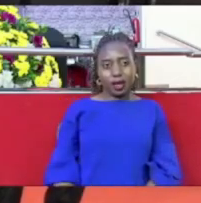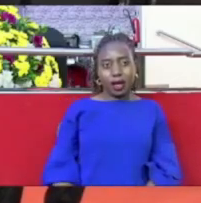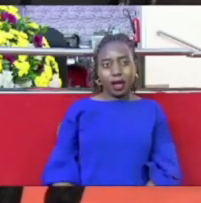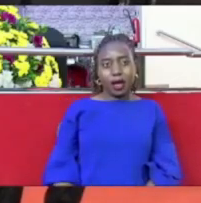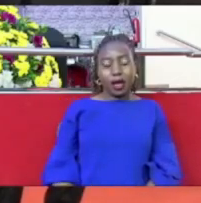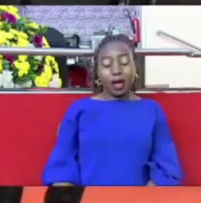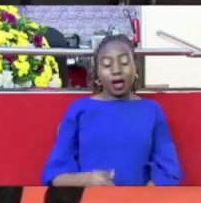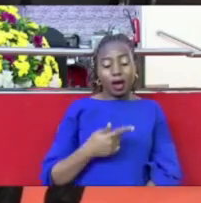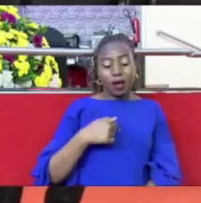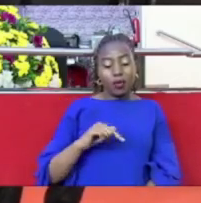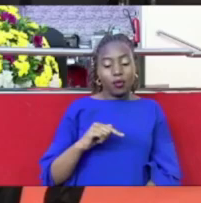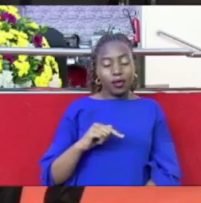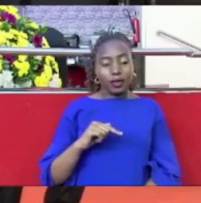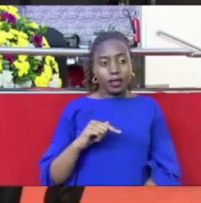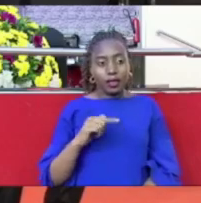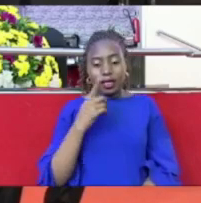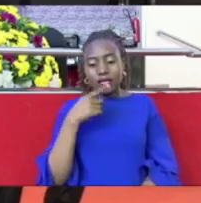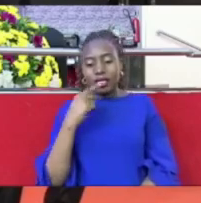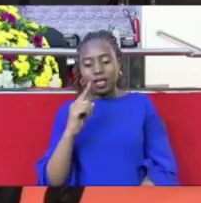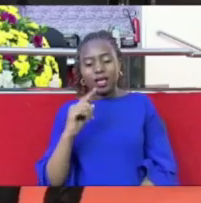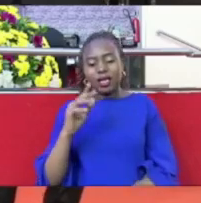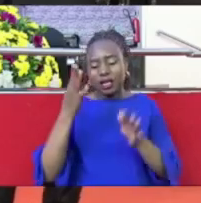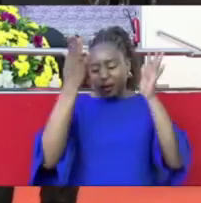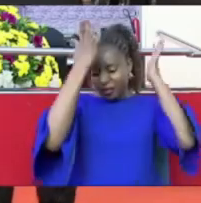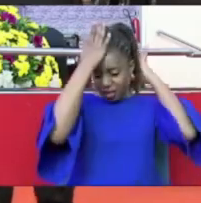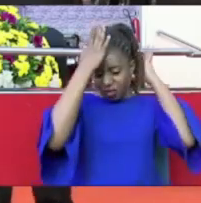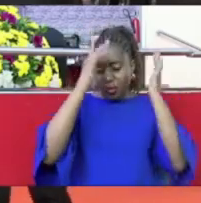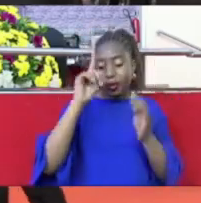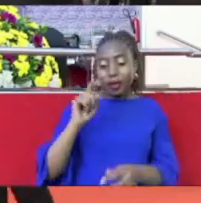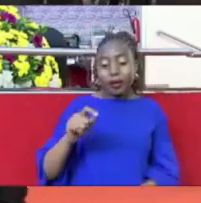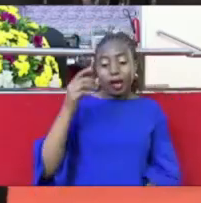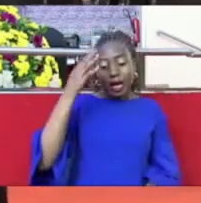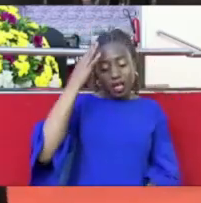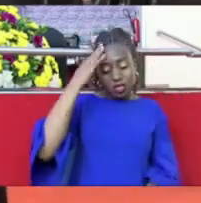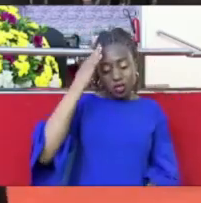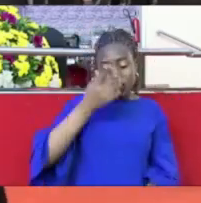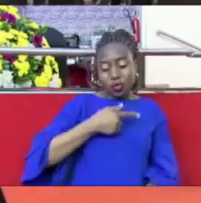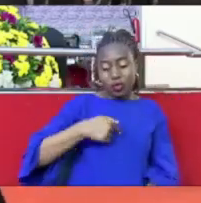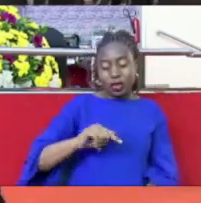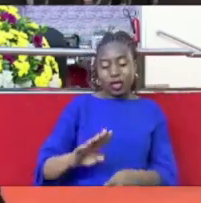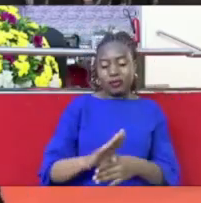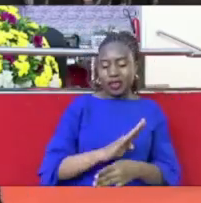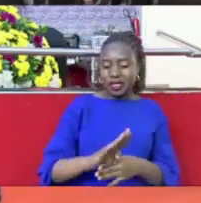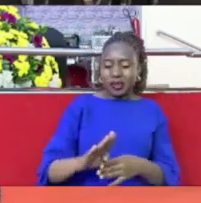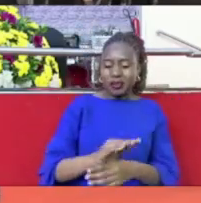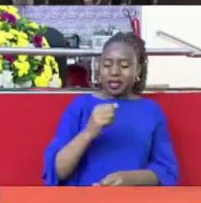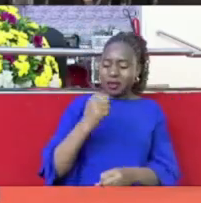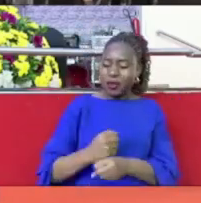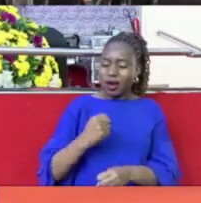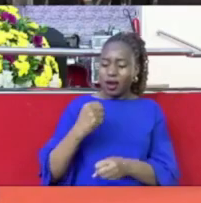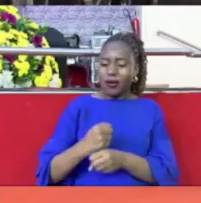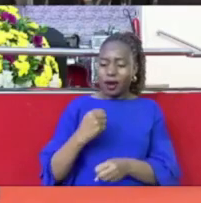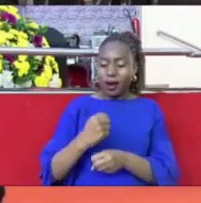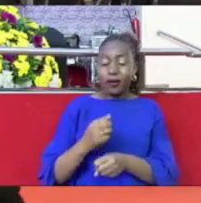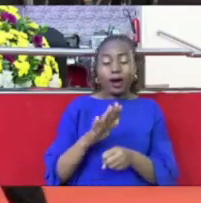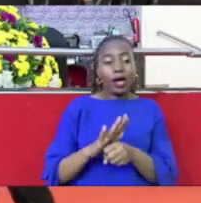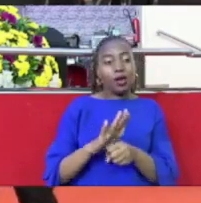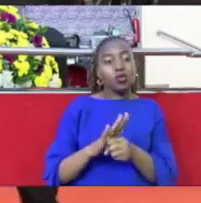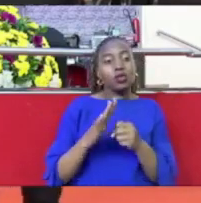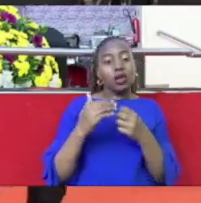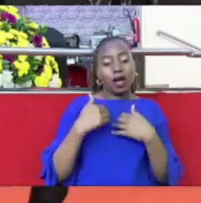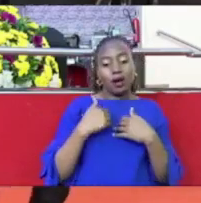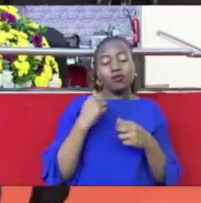Askofu anafaa kujua kwamba sisi ni watu na shughuli nyingi. And we have so much work to do. Tuna kazi nyingi za kufanya. Not always to pray. Si kuomba kila